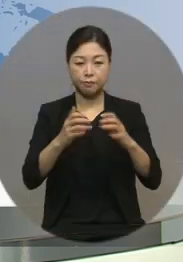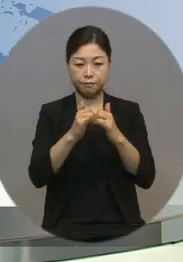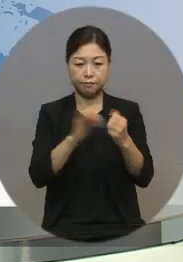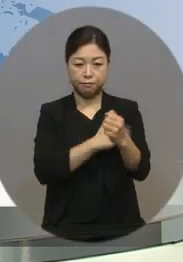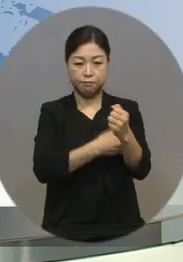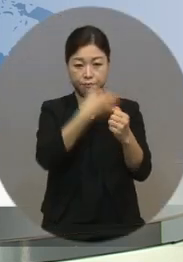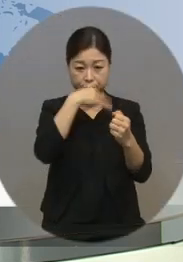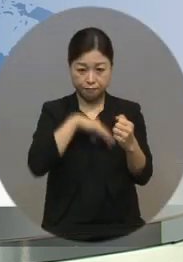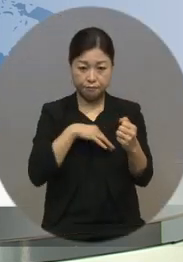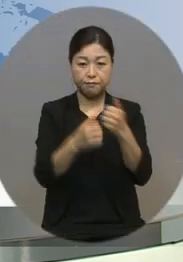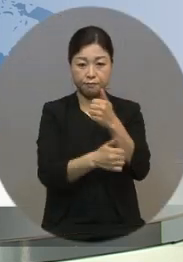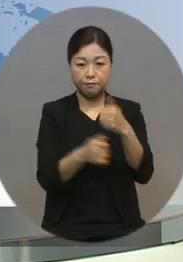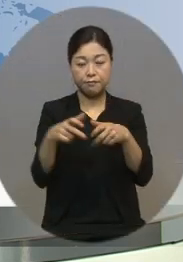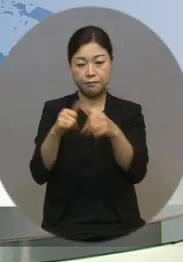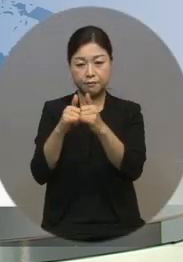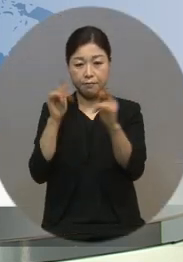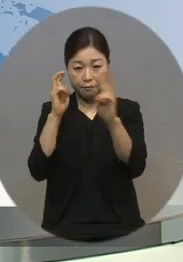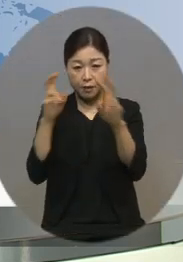국민권익위원회가